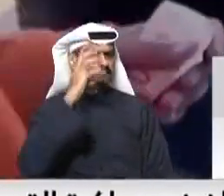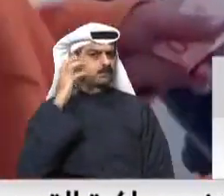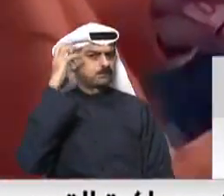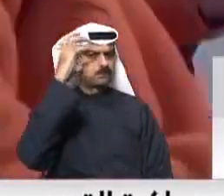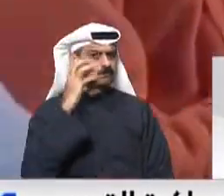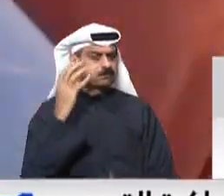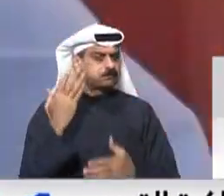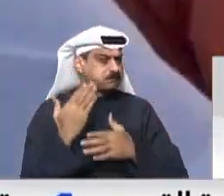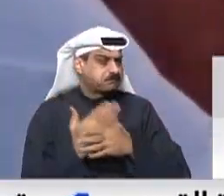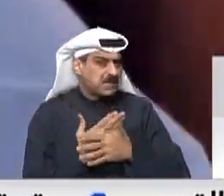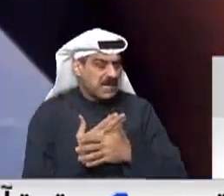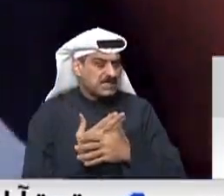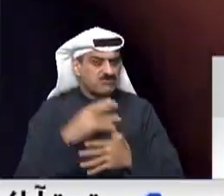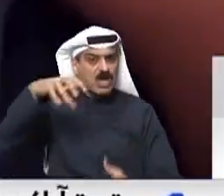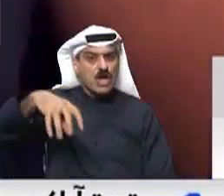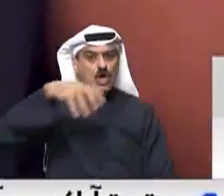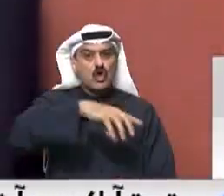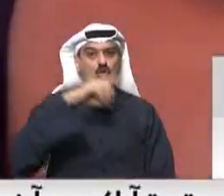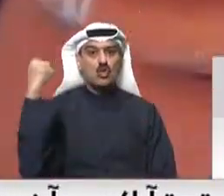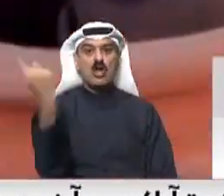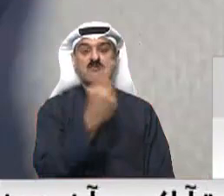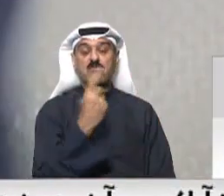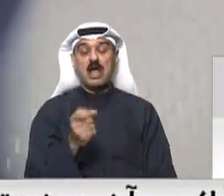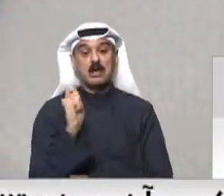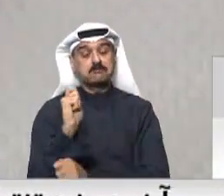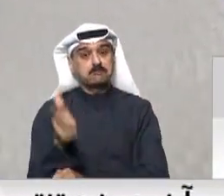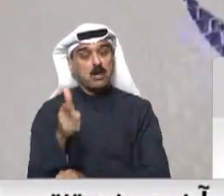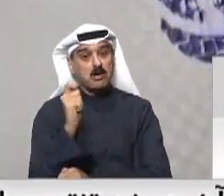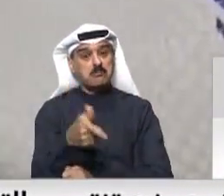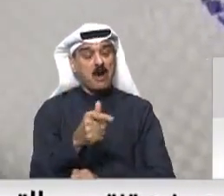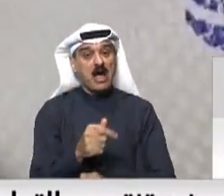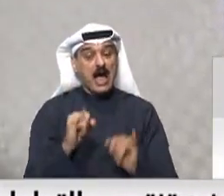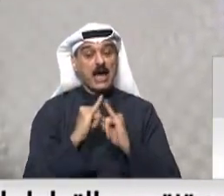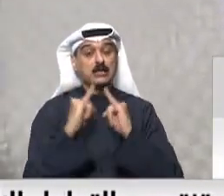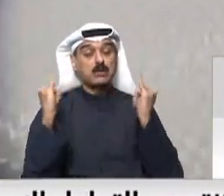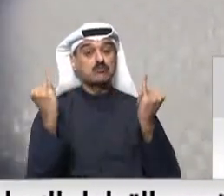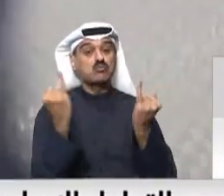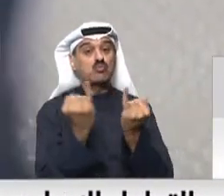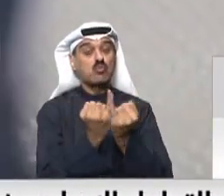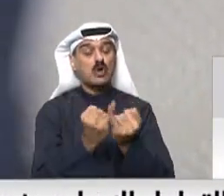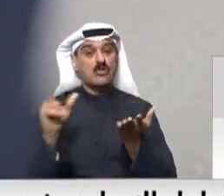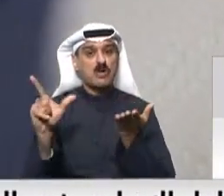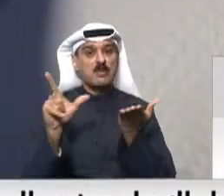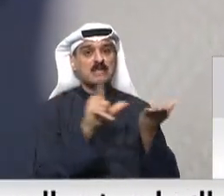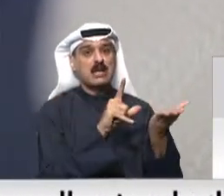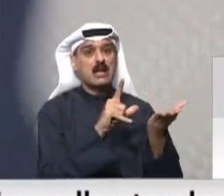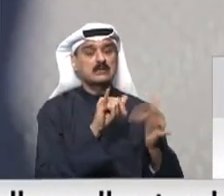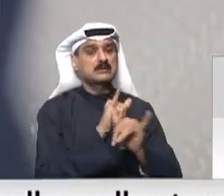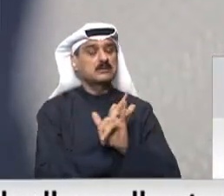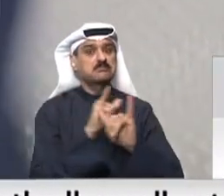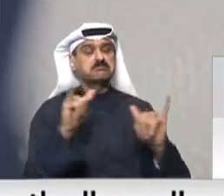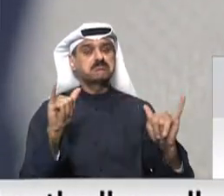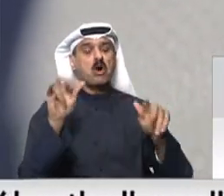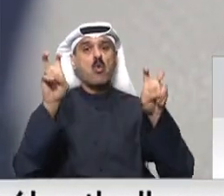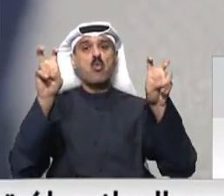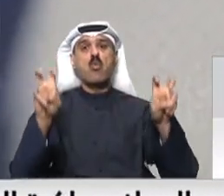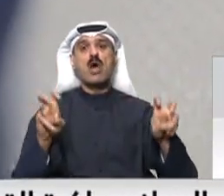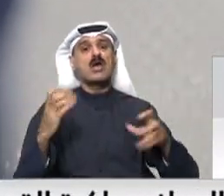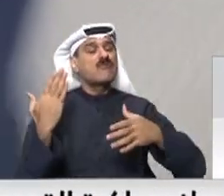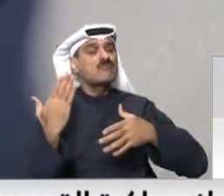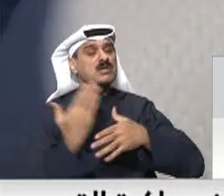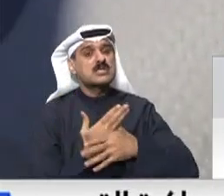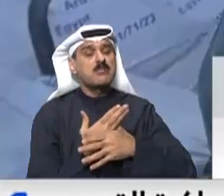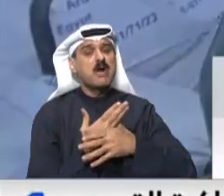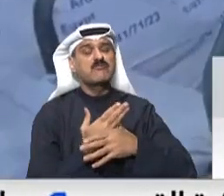قرار عده دول تعليق تمويل الانور محضرين من ظروف معيشيه كارثيه يعيش اكثر من